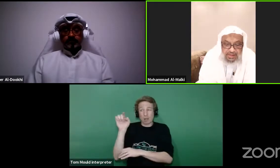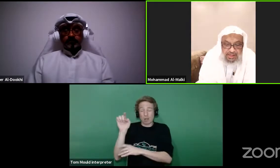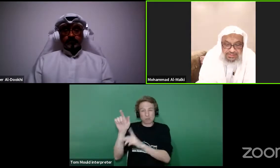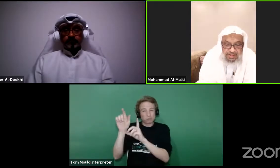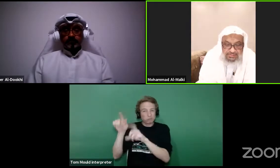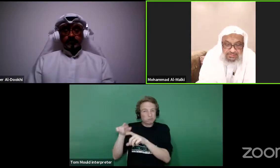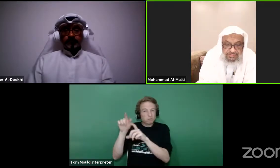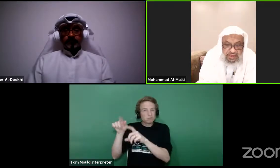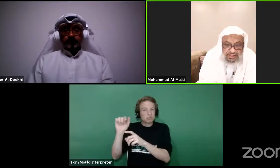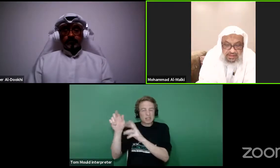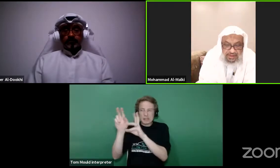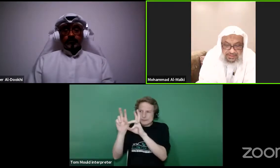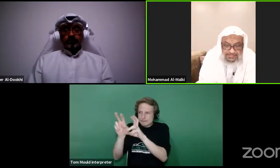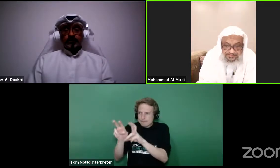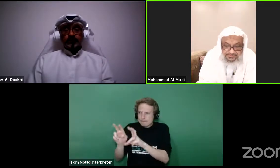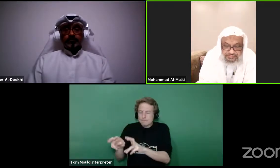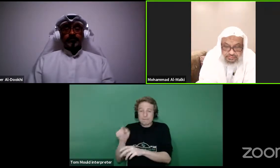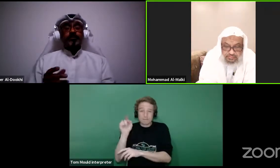وكما تقدم